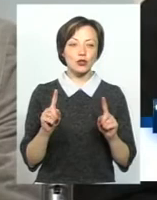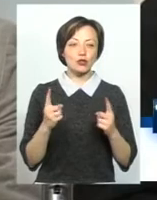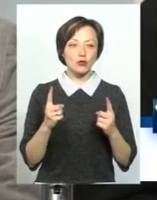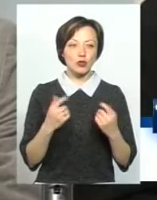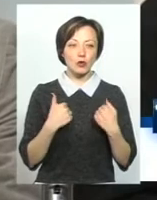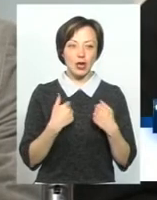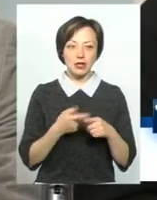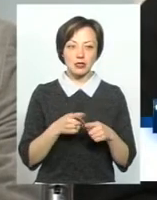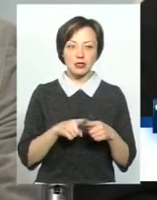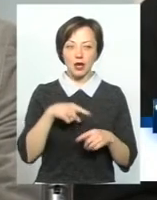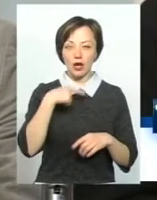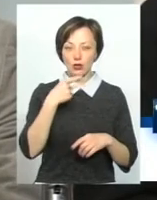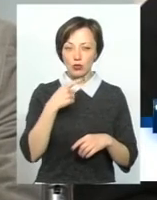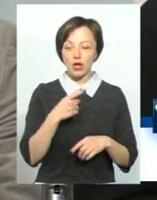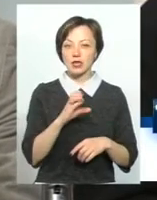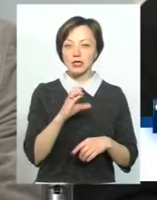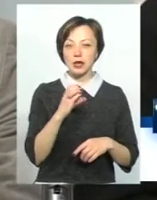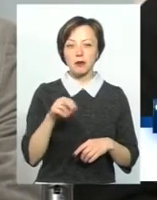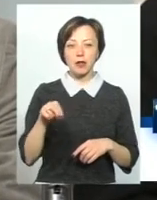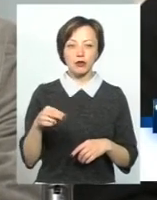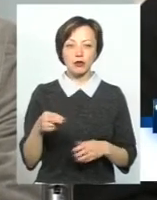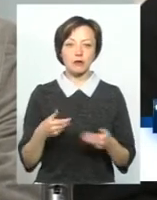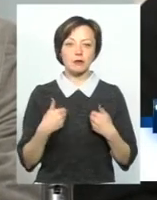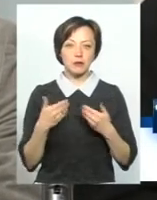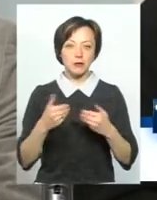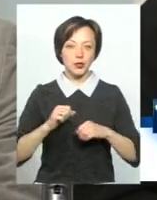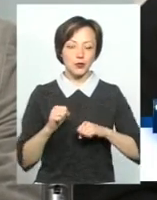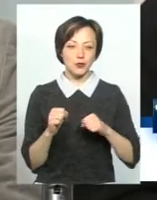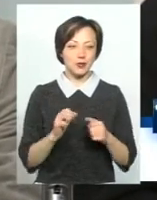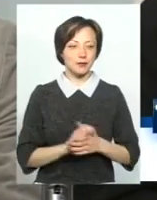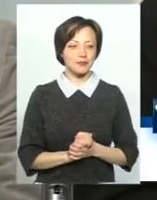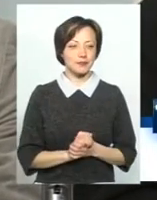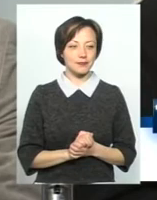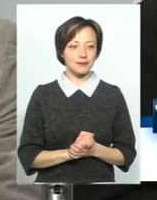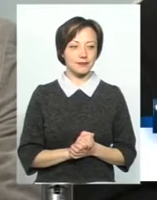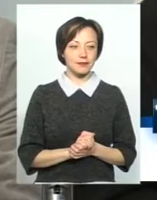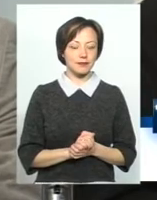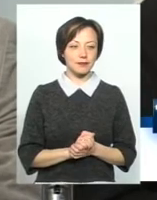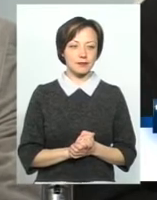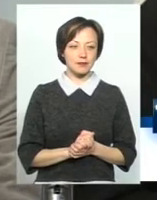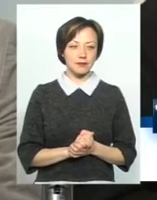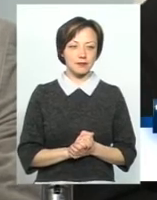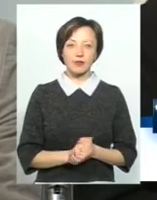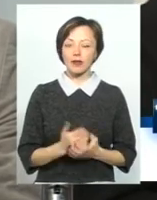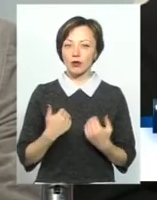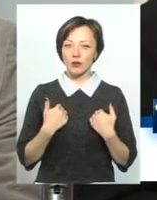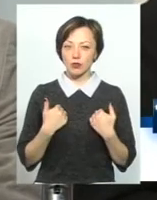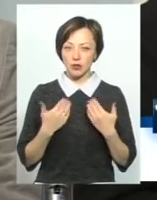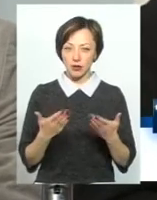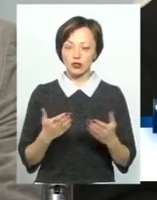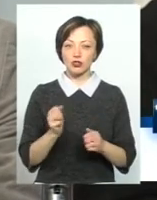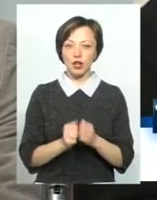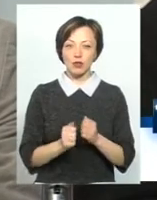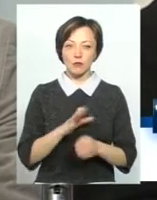я це кажу? Бо Сергію Платоновичу ми щирі друзі. У нас часто бувають